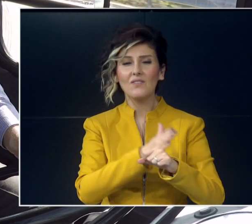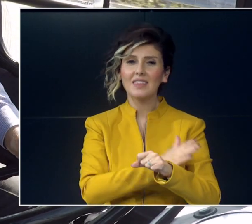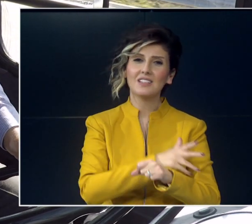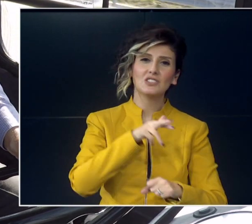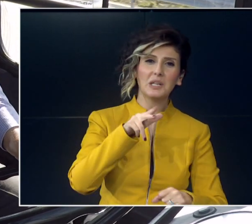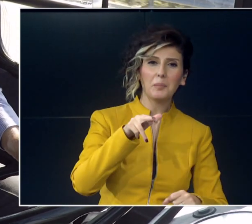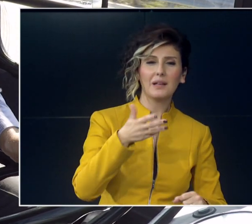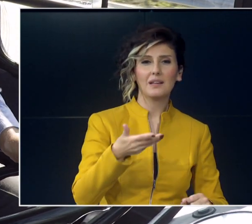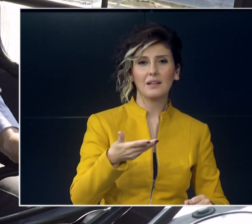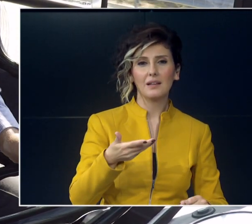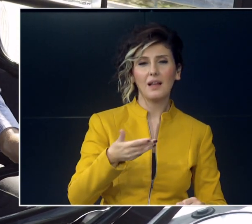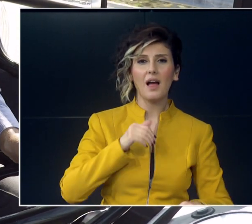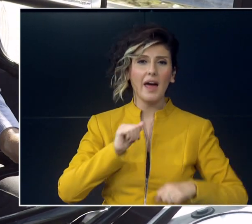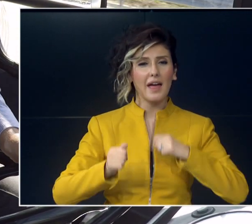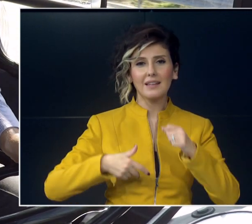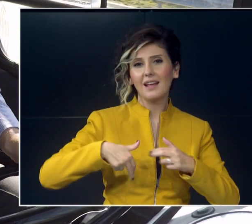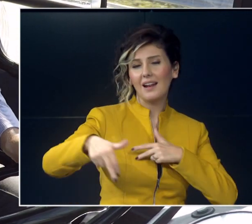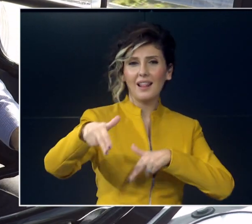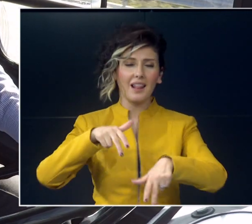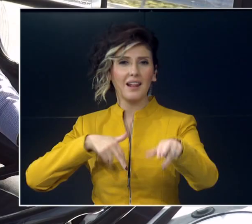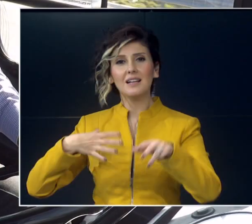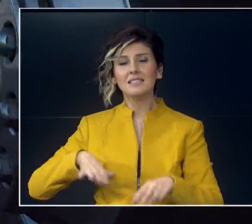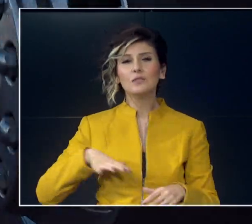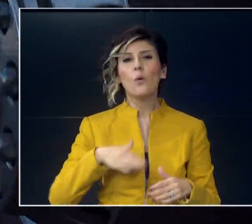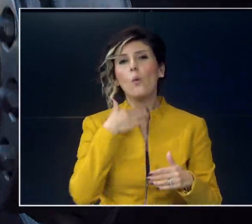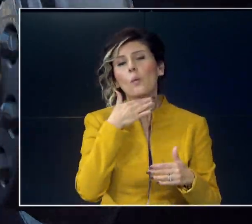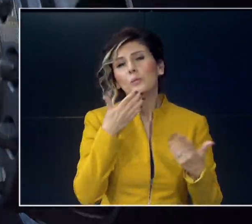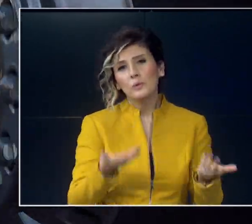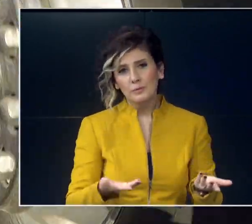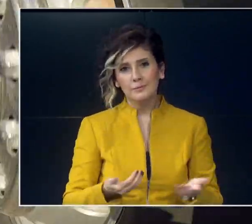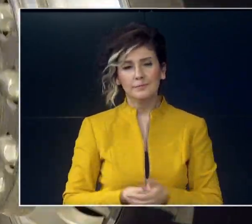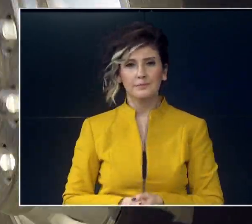gibi hareket etmek istiyorsunuz, edemiyor.